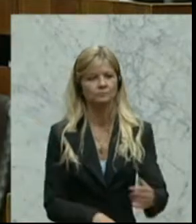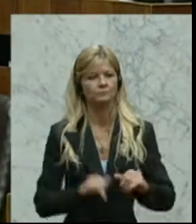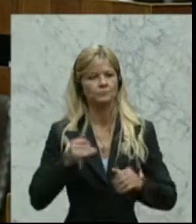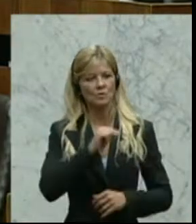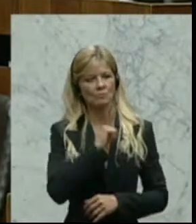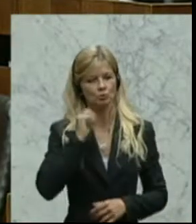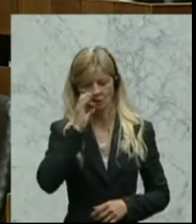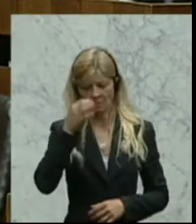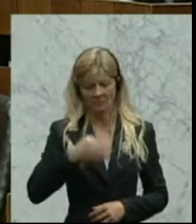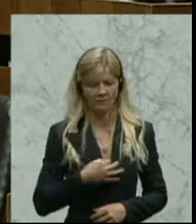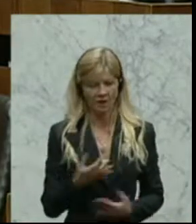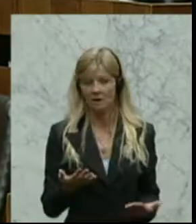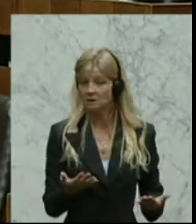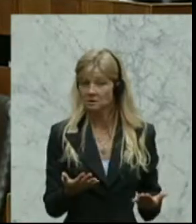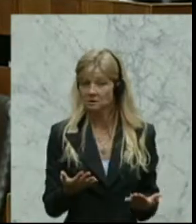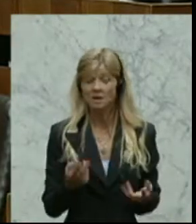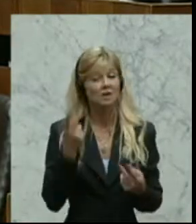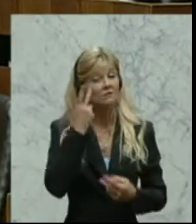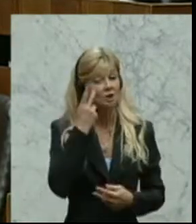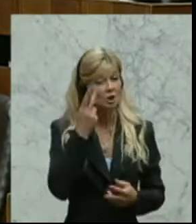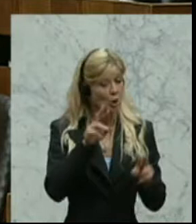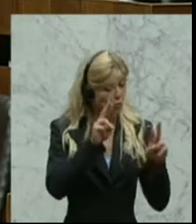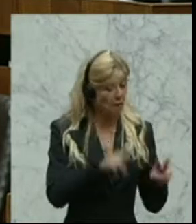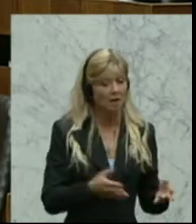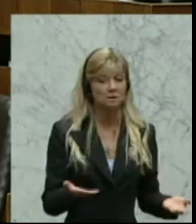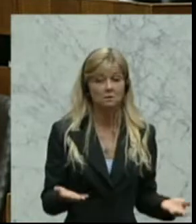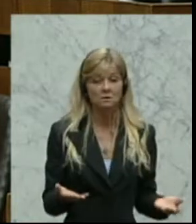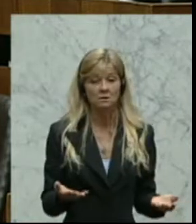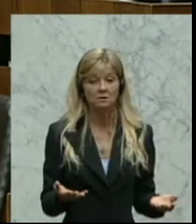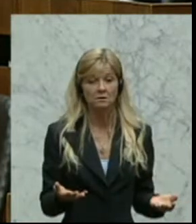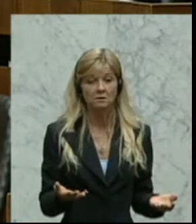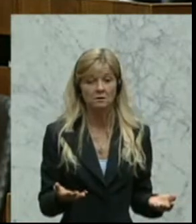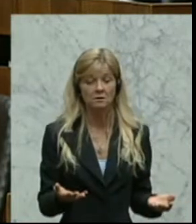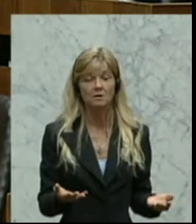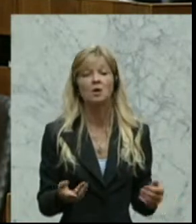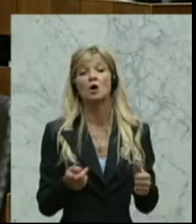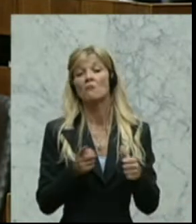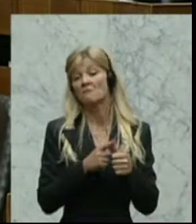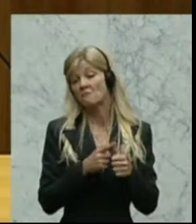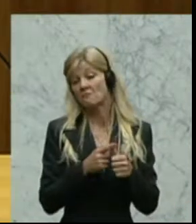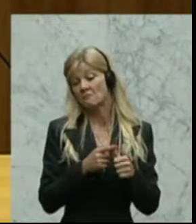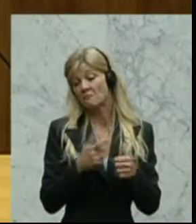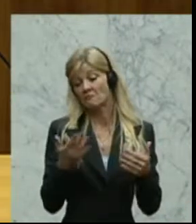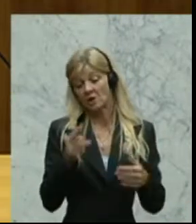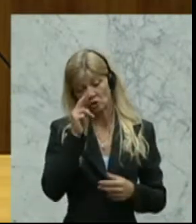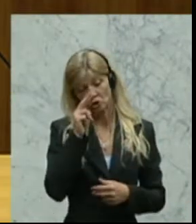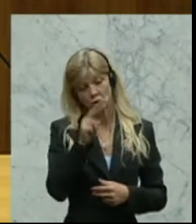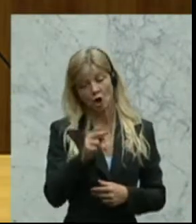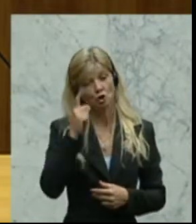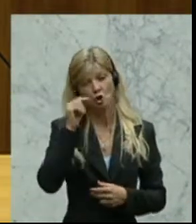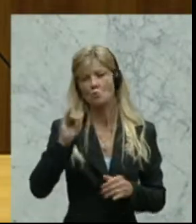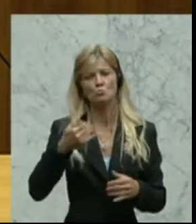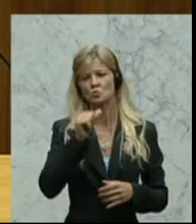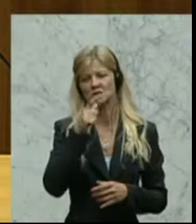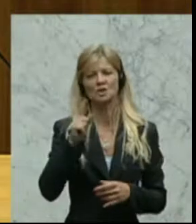der Gerechtigkeitsbegriff aus? Und da müssen wir, was Steuern anlangt, da nicht den Thomas von Aquin, vergessen wir Thomas von